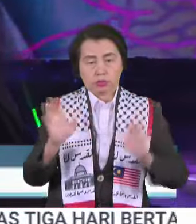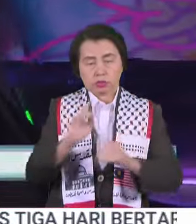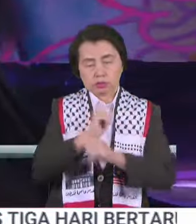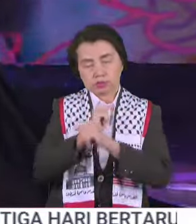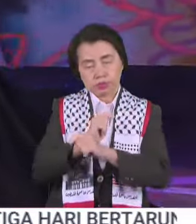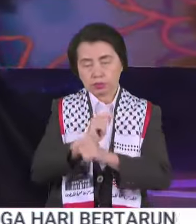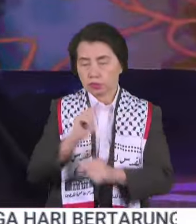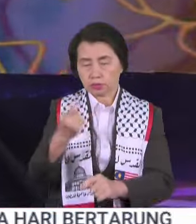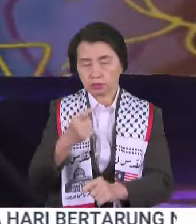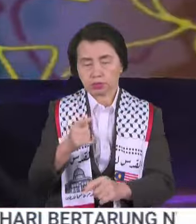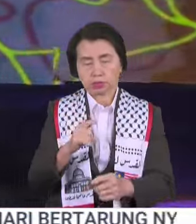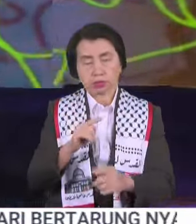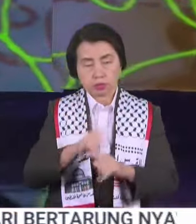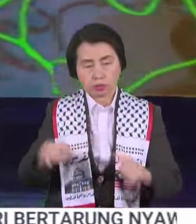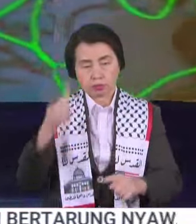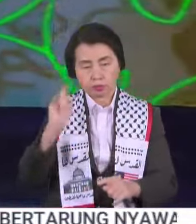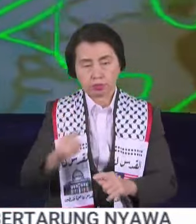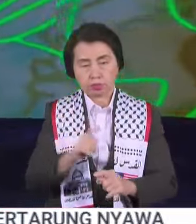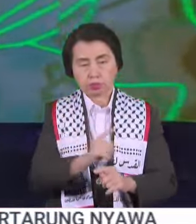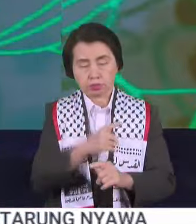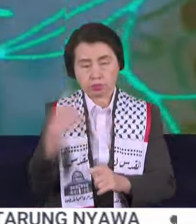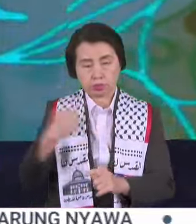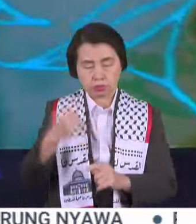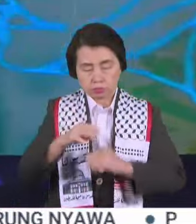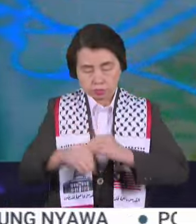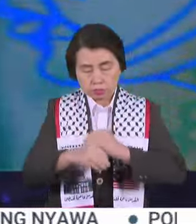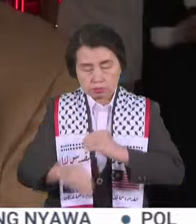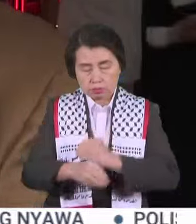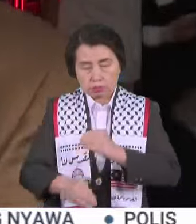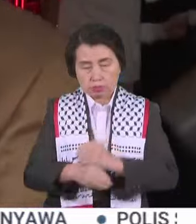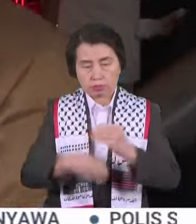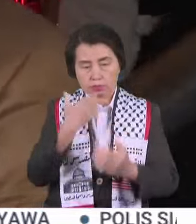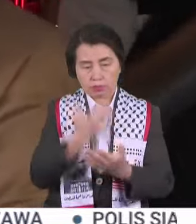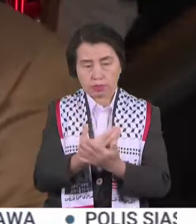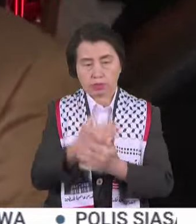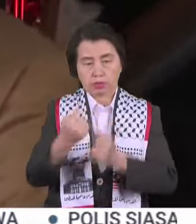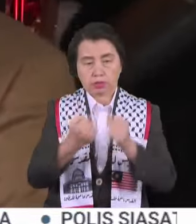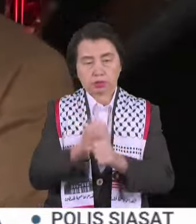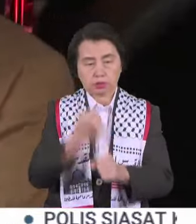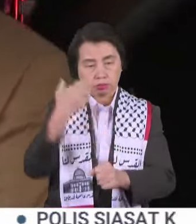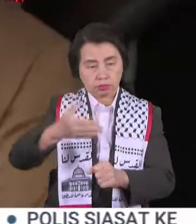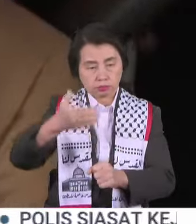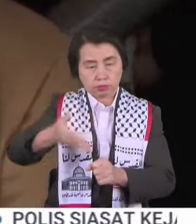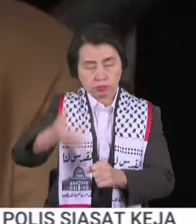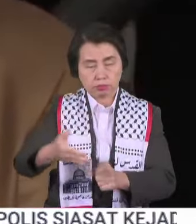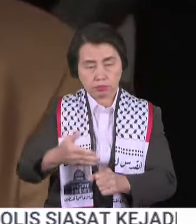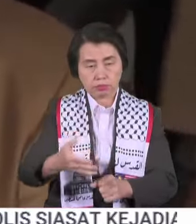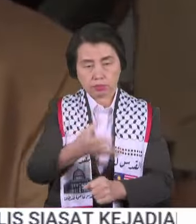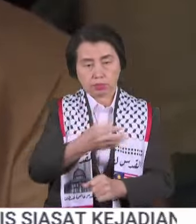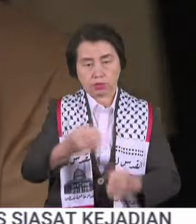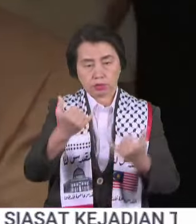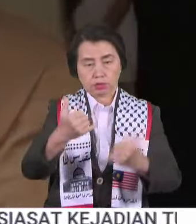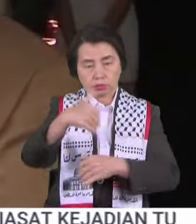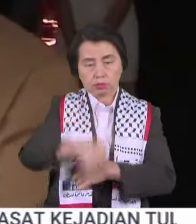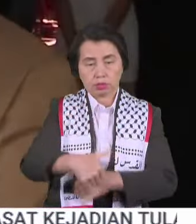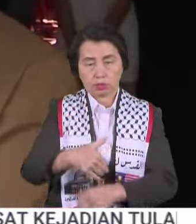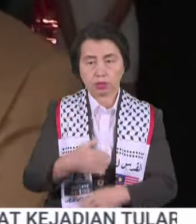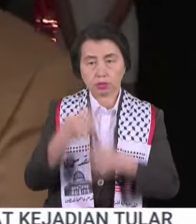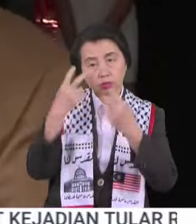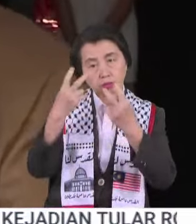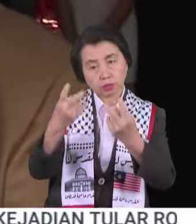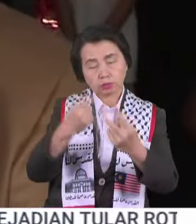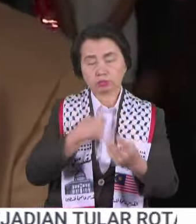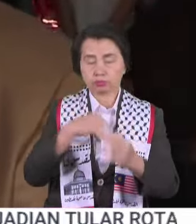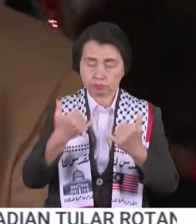tetapi sentiasa kita menambah baik dari tahun ke tahun. Jadi pada hari ini, pada malam ini saya rasa saya cukup berpuas hati,